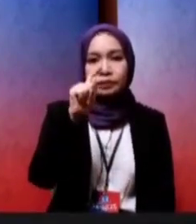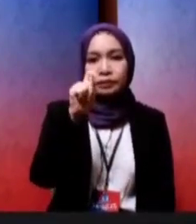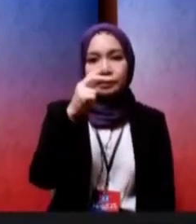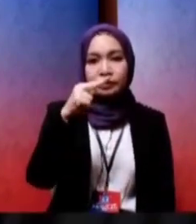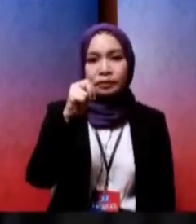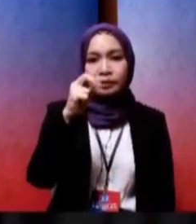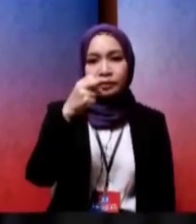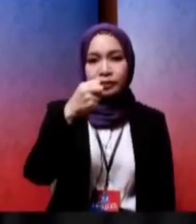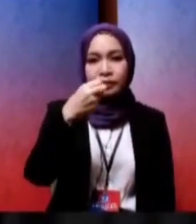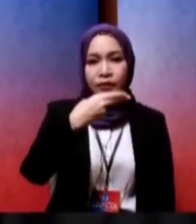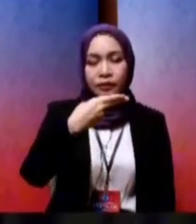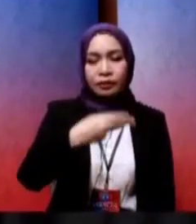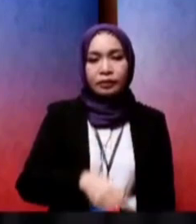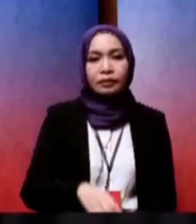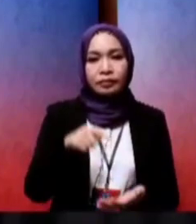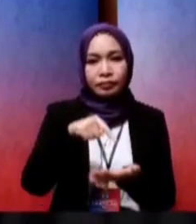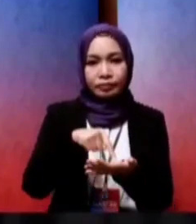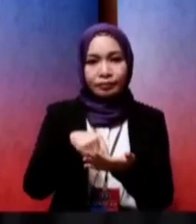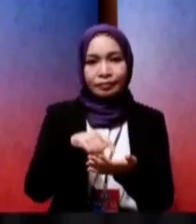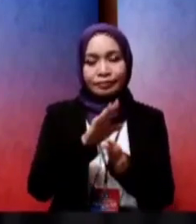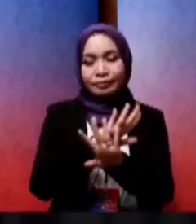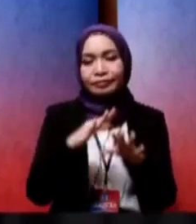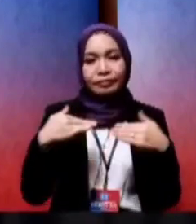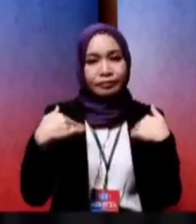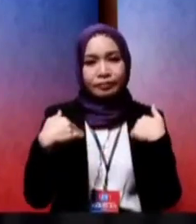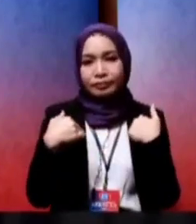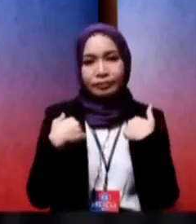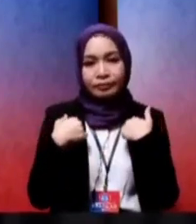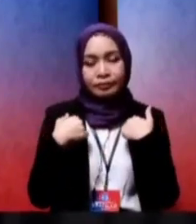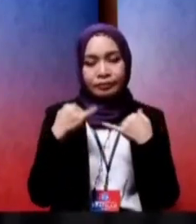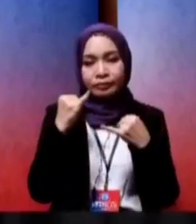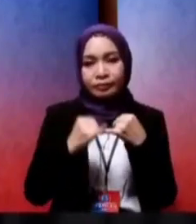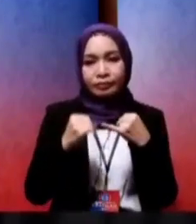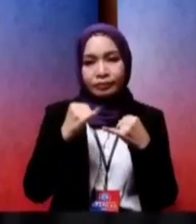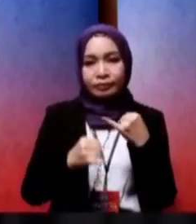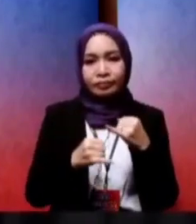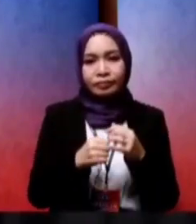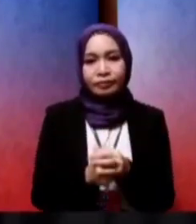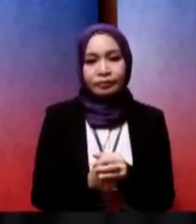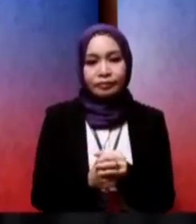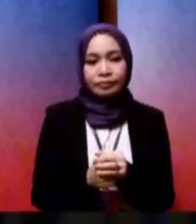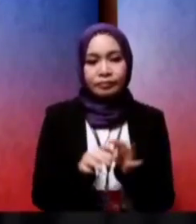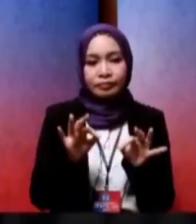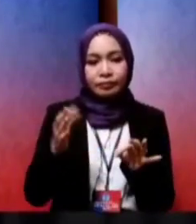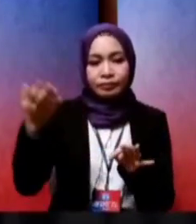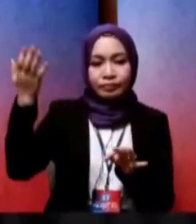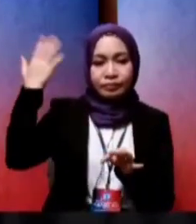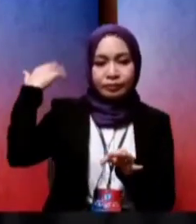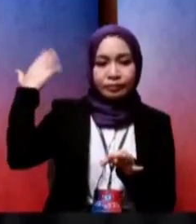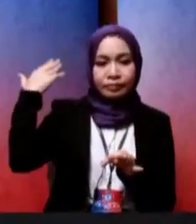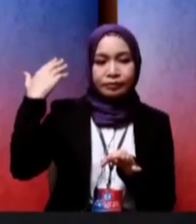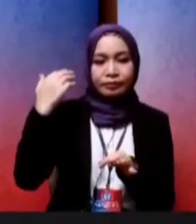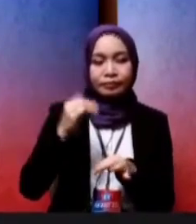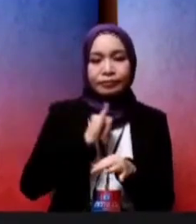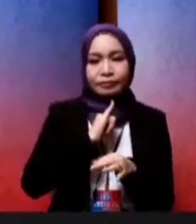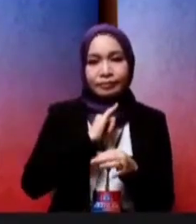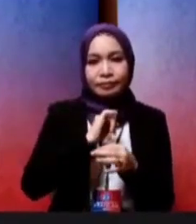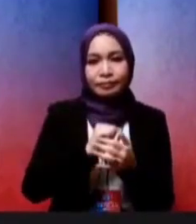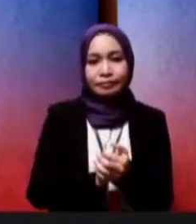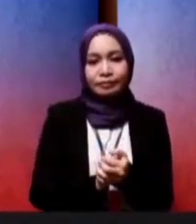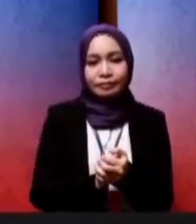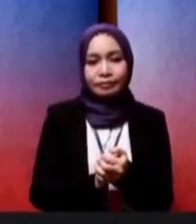penghujungnya kalau dulu saya Saman sekarang tenkat fat pula Saman